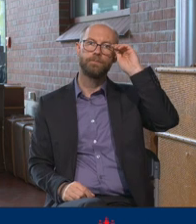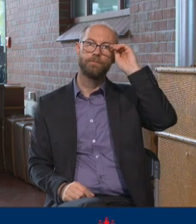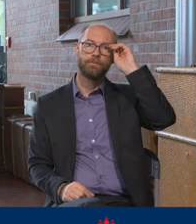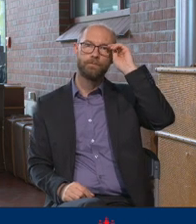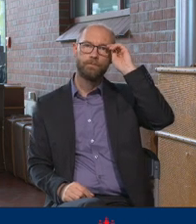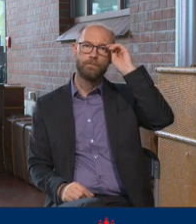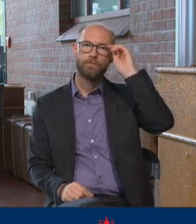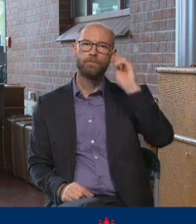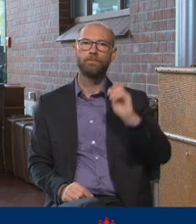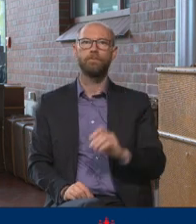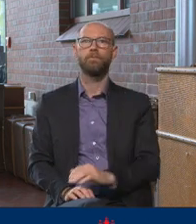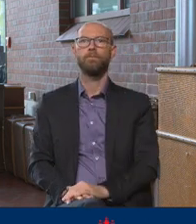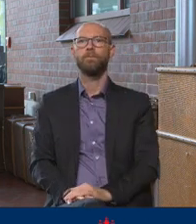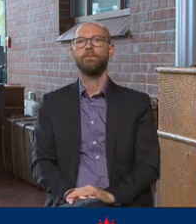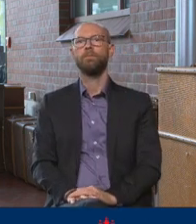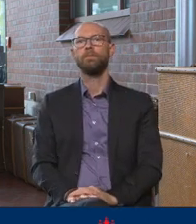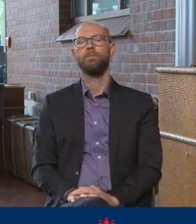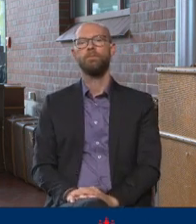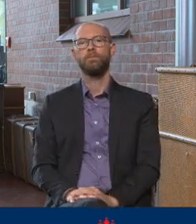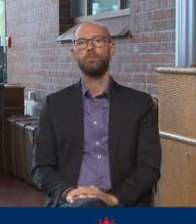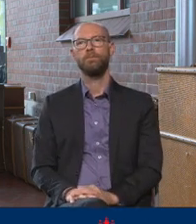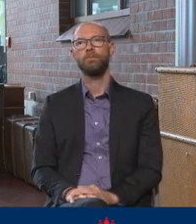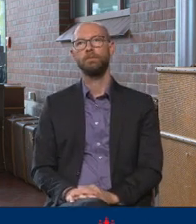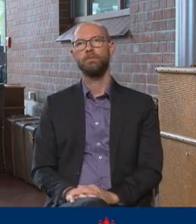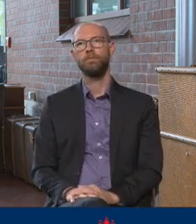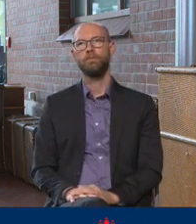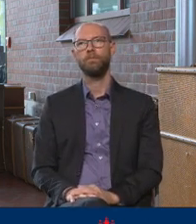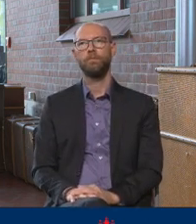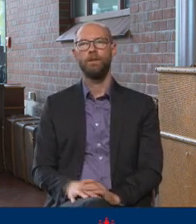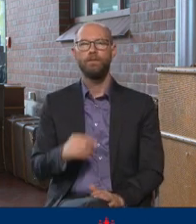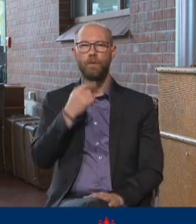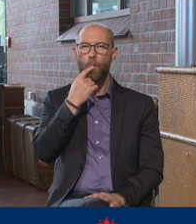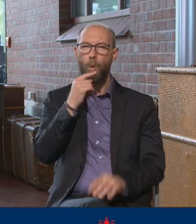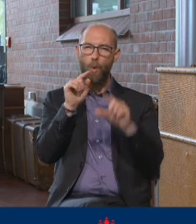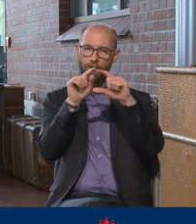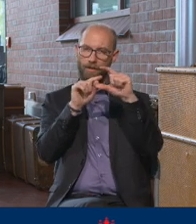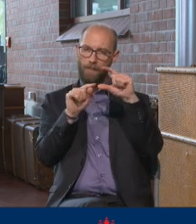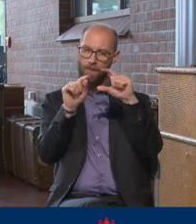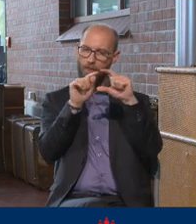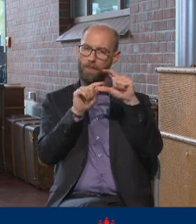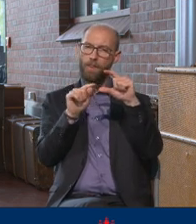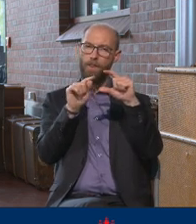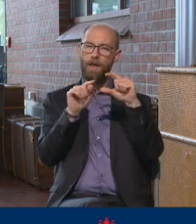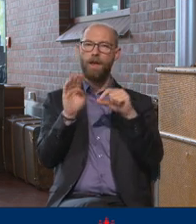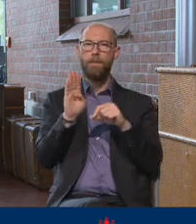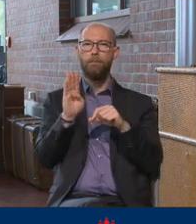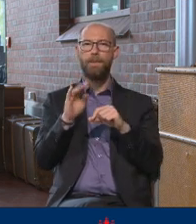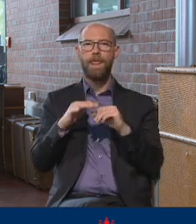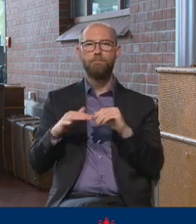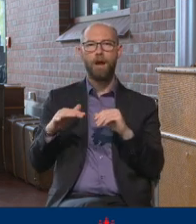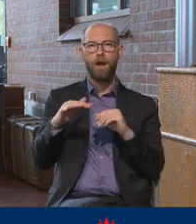wichtig ist das eigentlich dieses stück das sie rot markiert ist der wille park eigentlich ein wunderbar